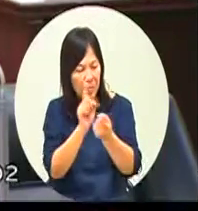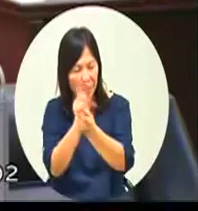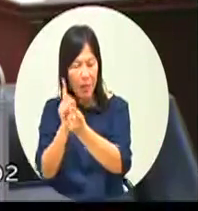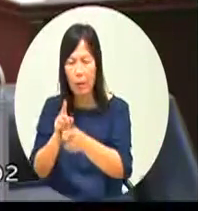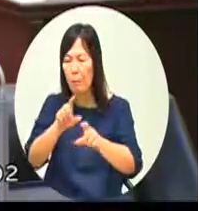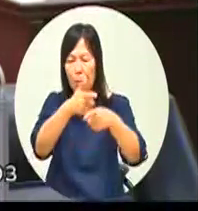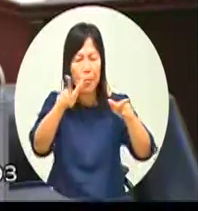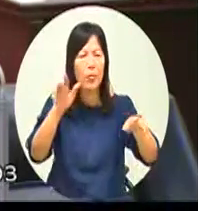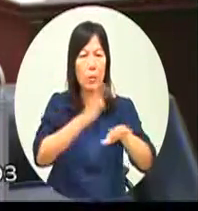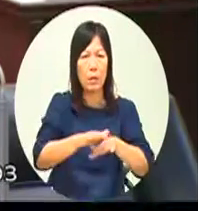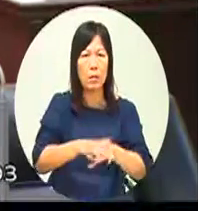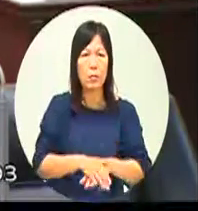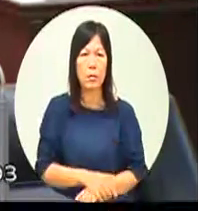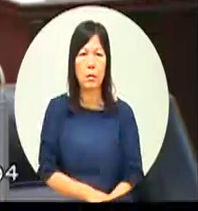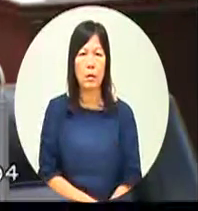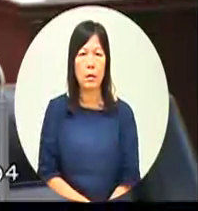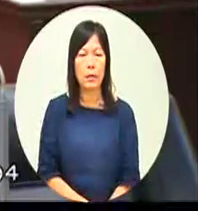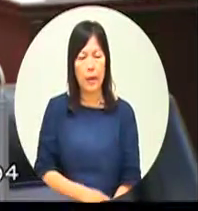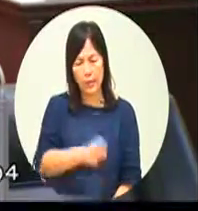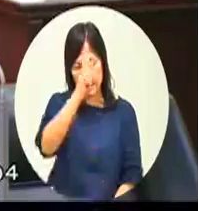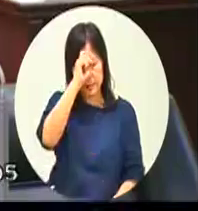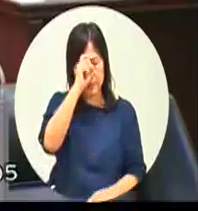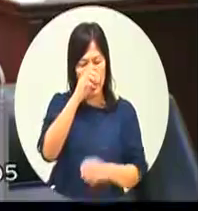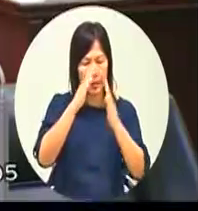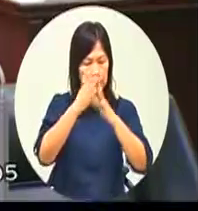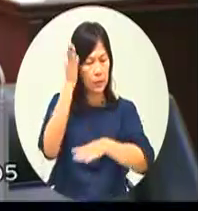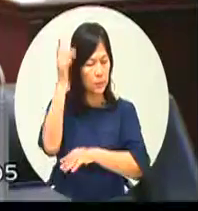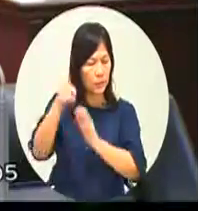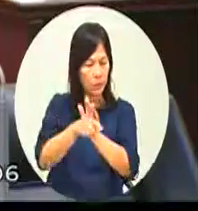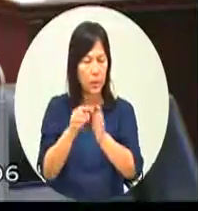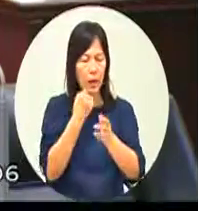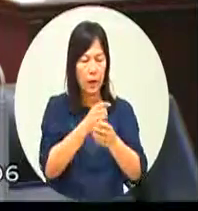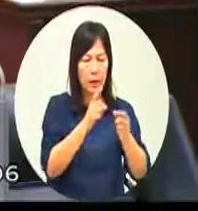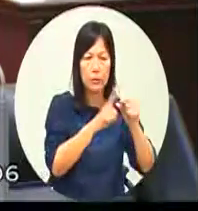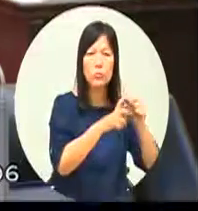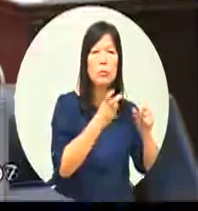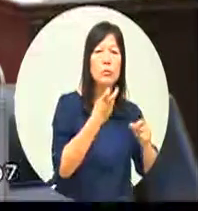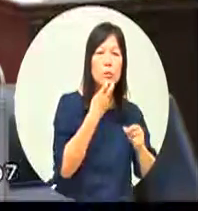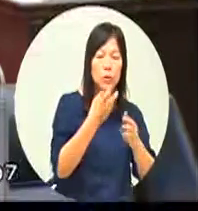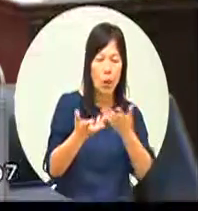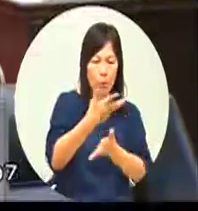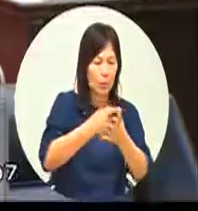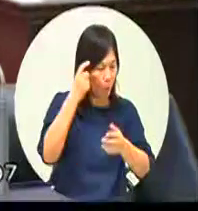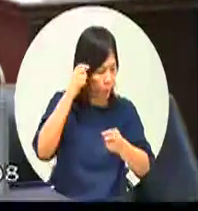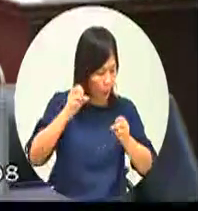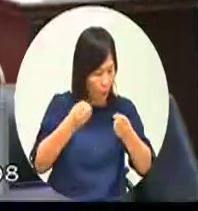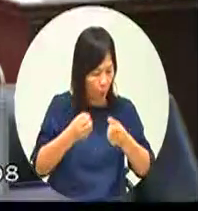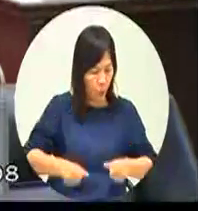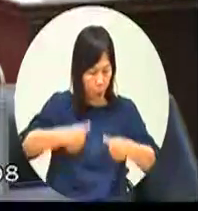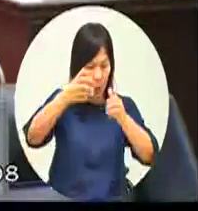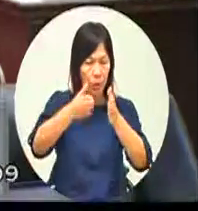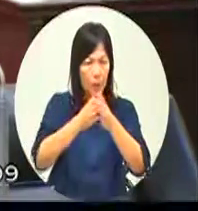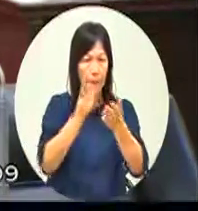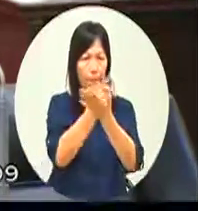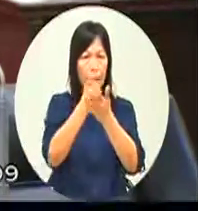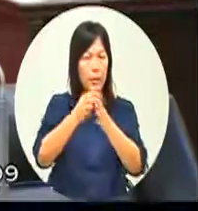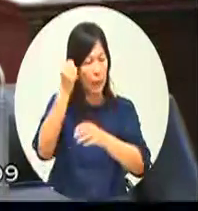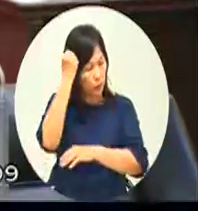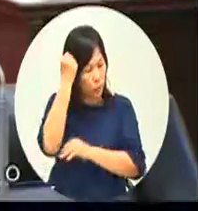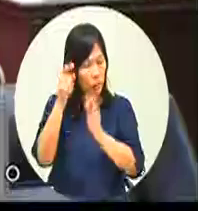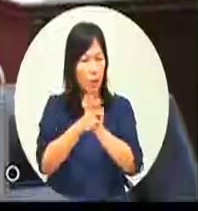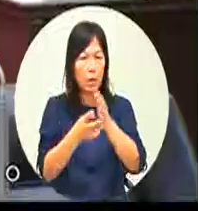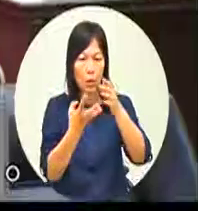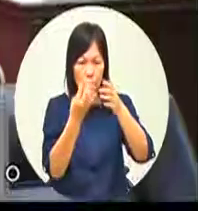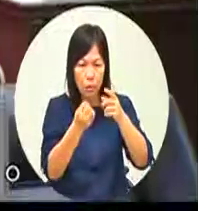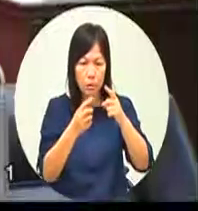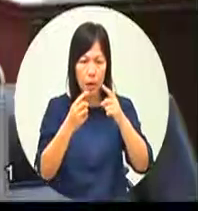这个都发局这边能够尽快跟营建署那个达成共识，然后就各户该如何多少户成立一个